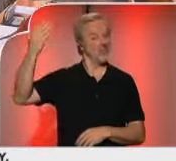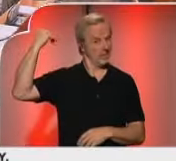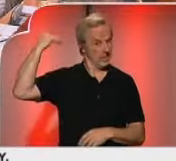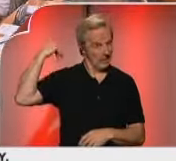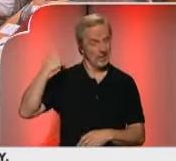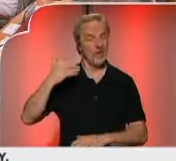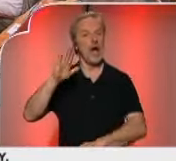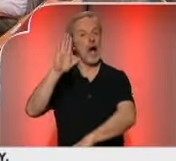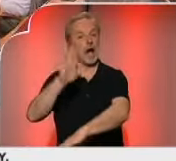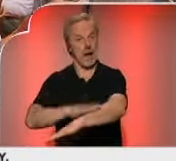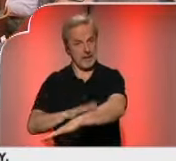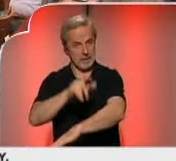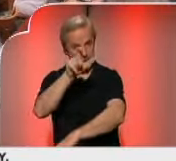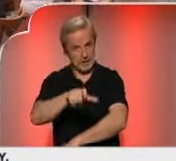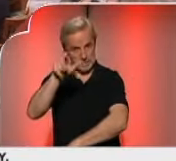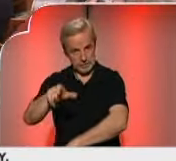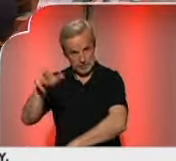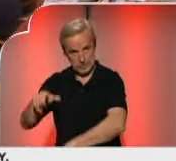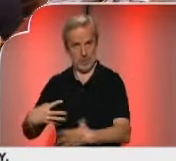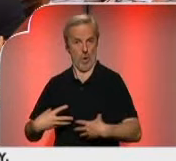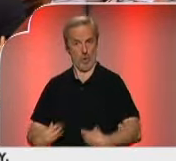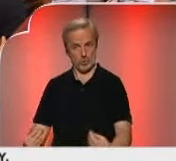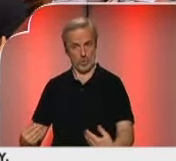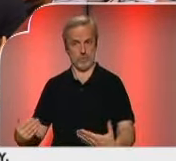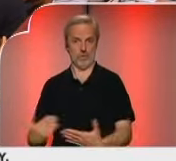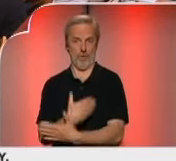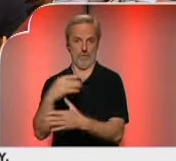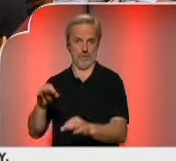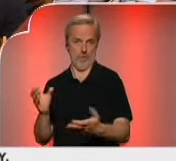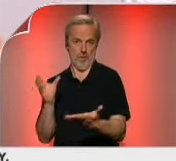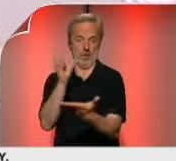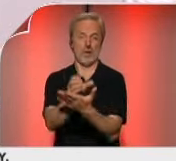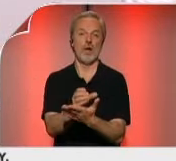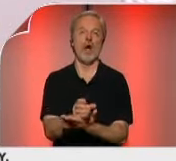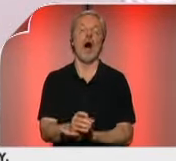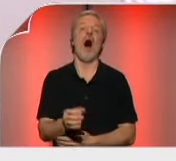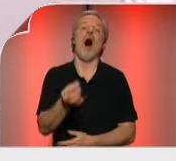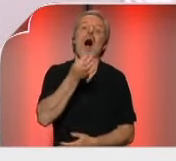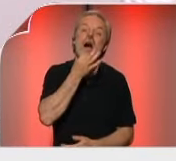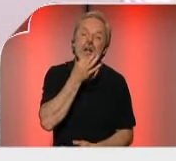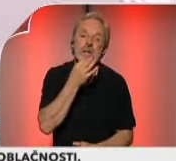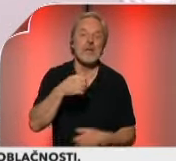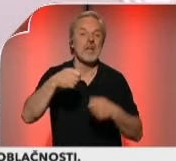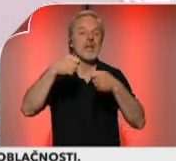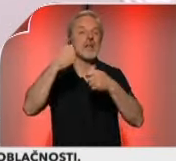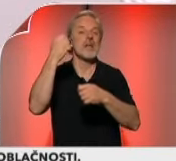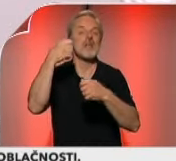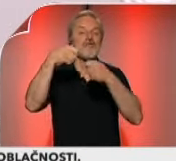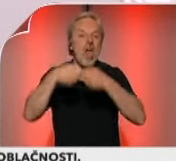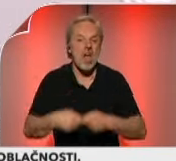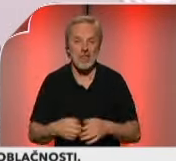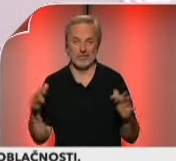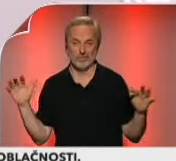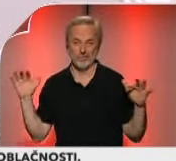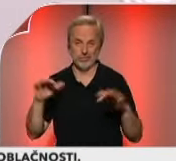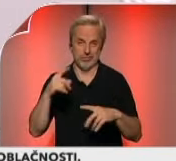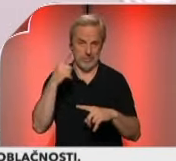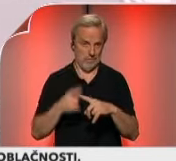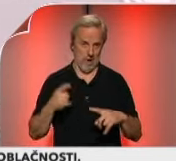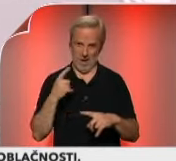radních když se do toho nezapojí co nejširší členská základna tak ta obroda ta očista ta pokora ta